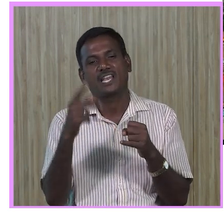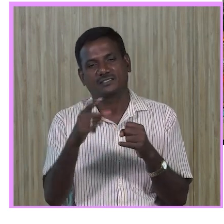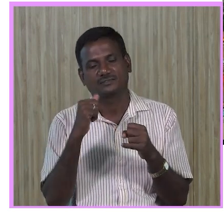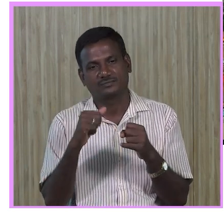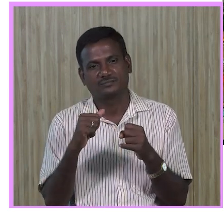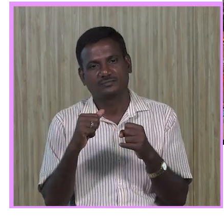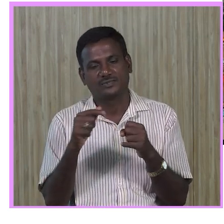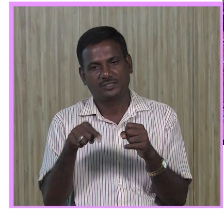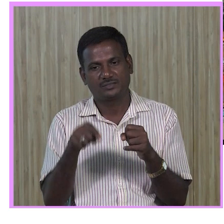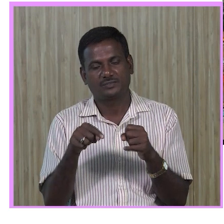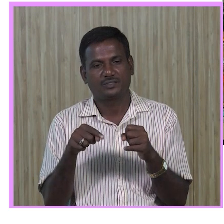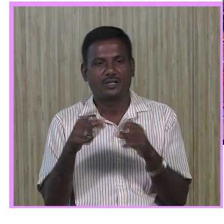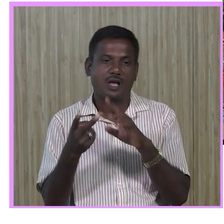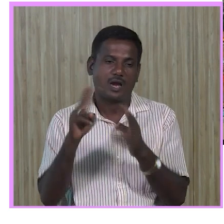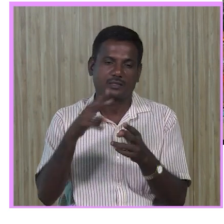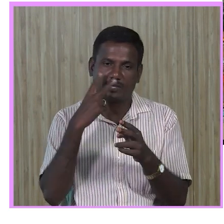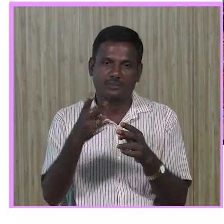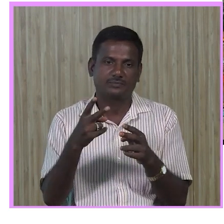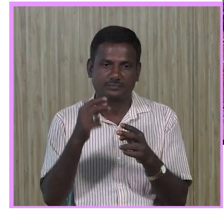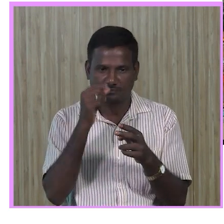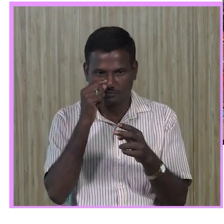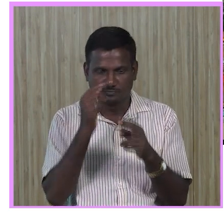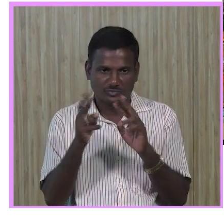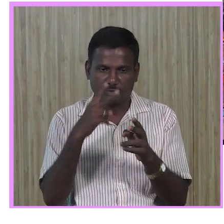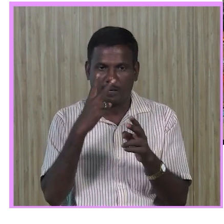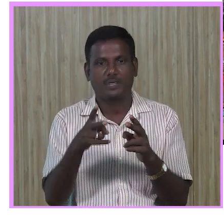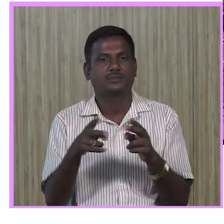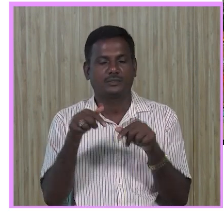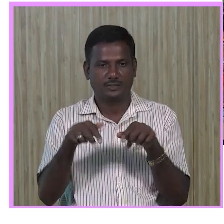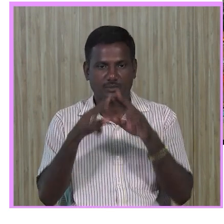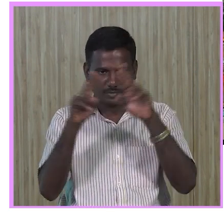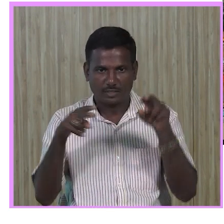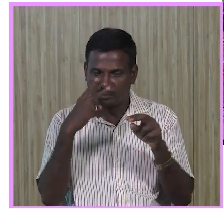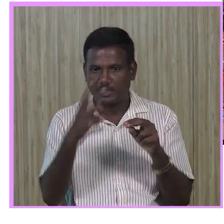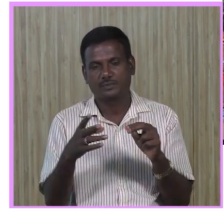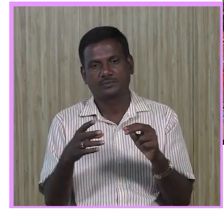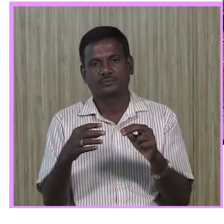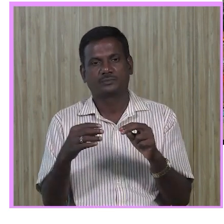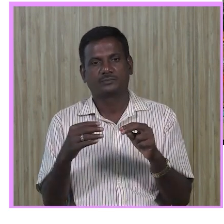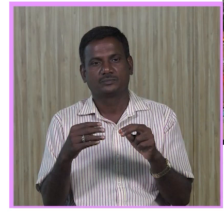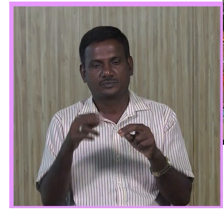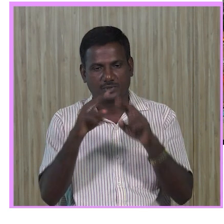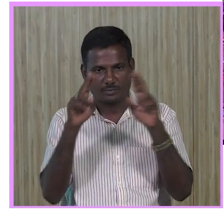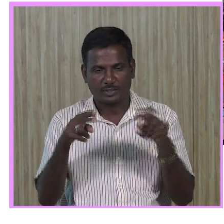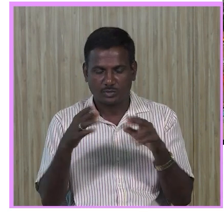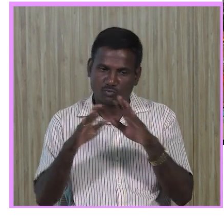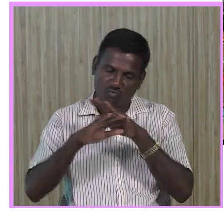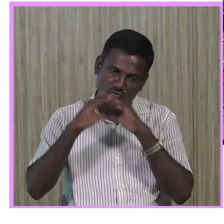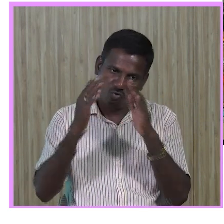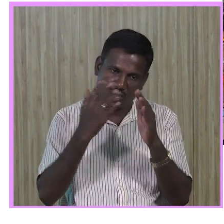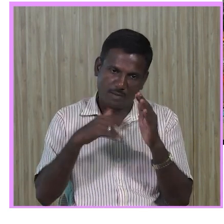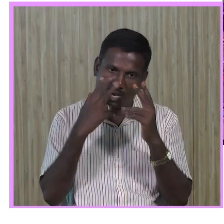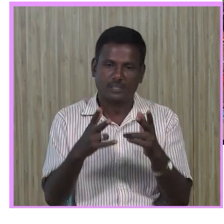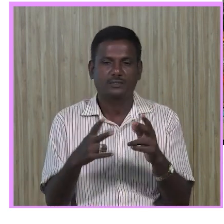வெஹிக்கிள், இது நீங்கள் அடுத்த படத்தில், இந்த படத்தில் பார்க்கலாம். இந்த படத்தில் அது இருக்குது. இந்த படத்தில் நீங்கள் முழுசாக பார்க்கலாம்